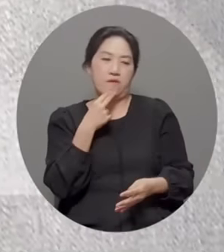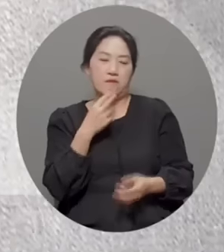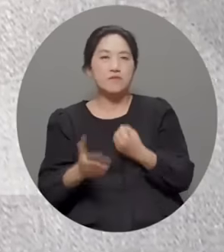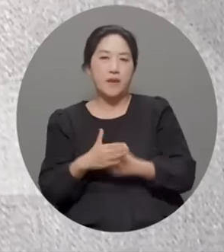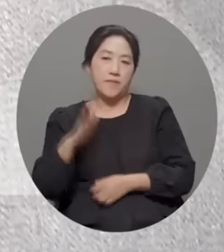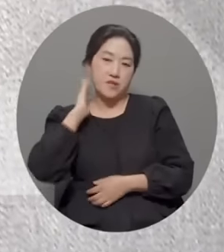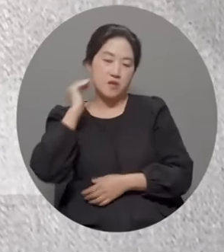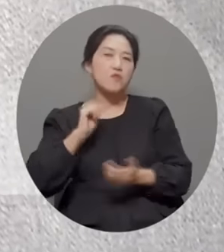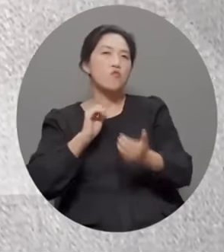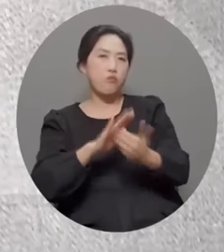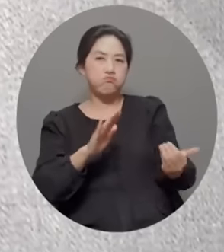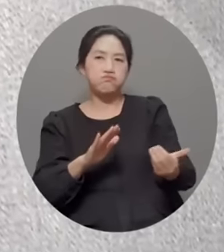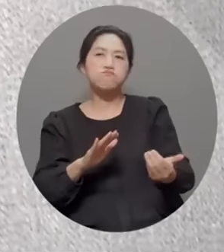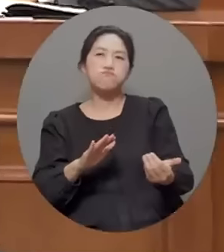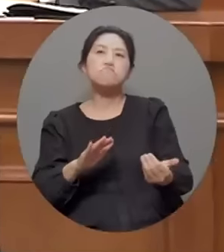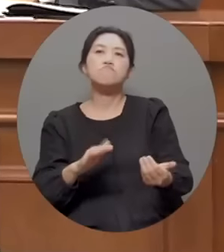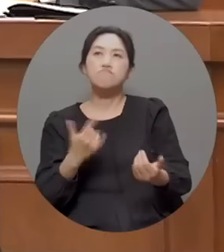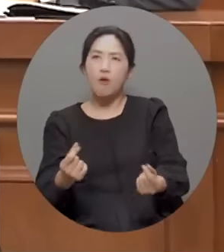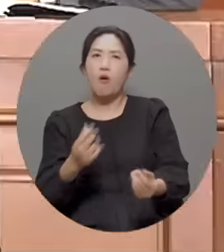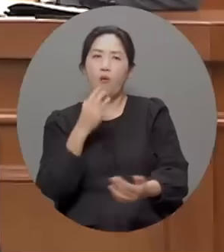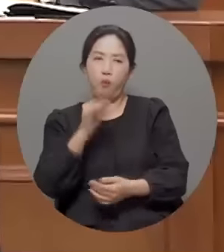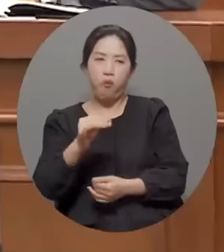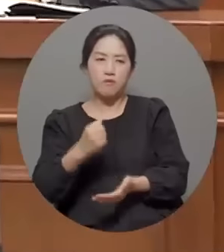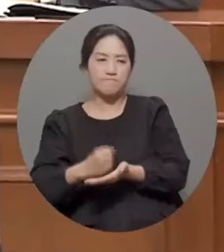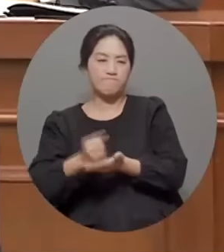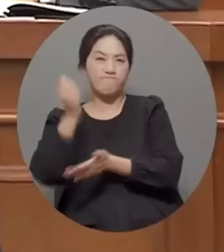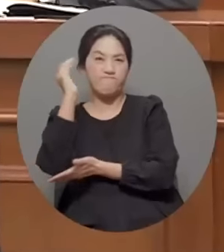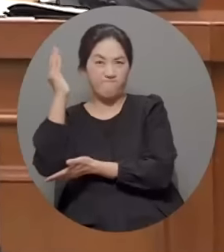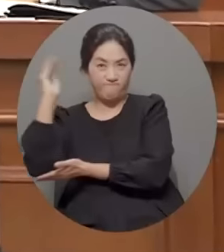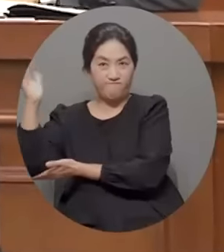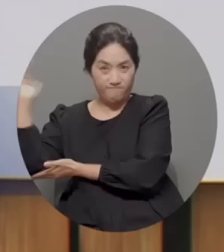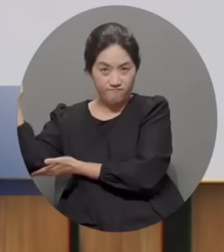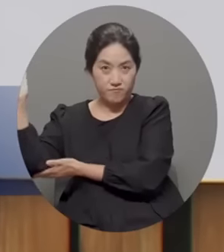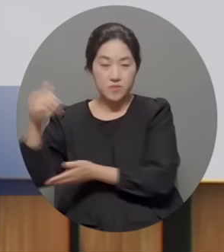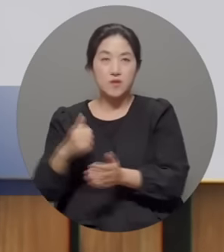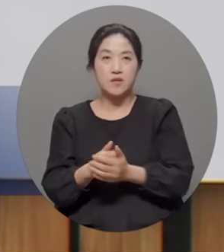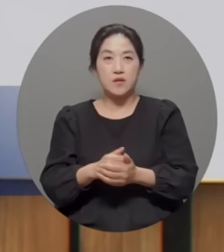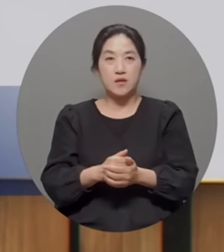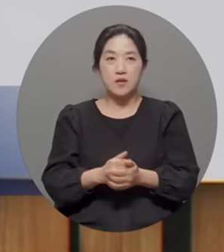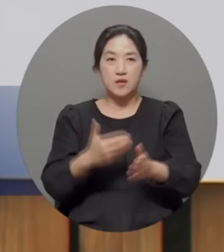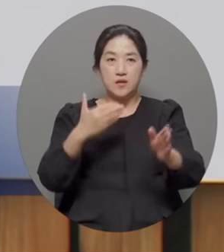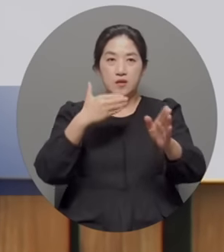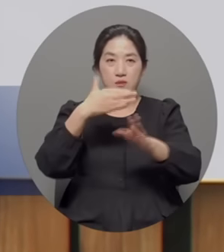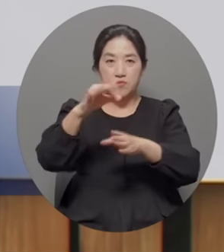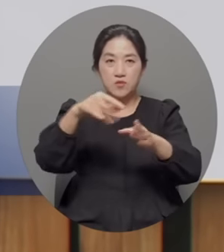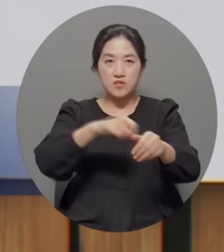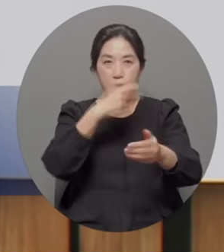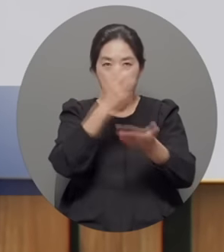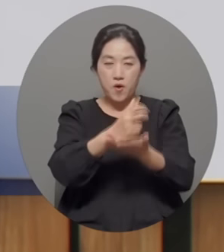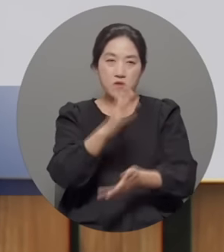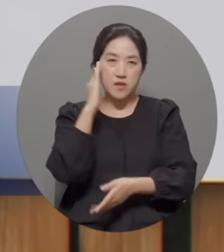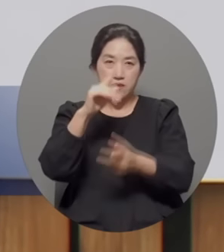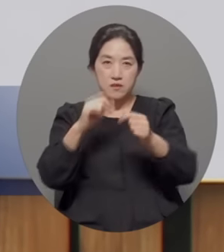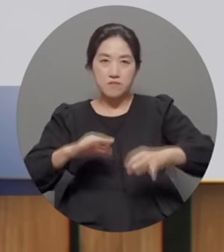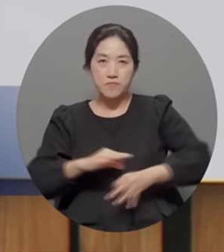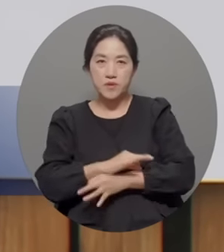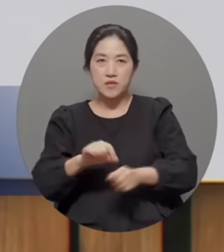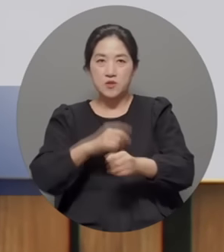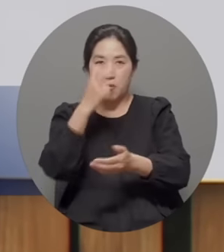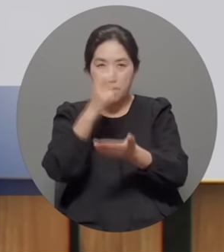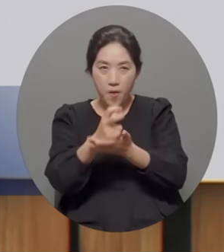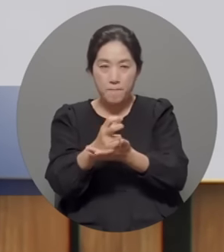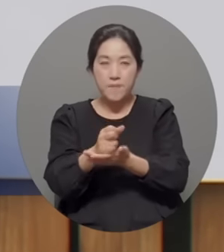대통령이 거부권을 행사하는 게 정당하다는 주장입니다. 대북 송금 특검법, 대통령 특검 비리 의혹 특검법